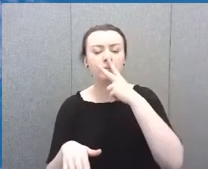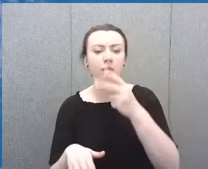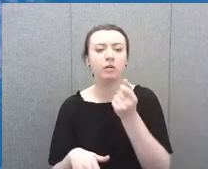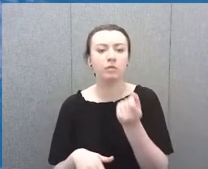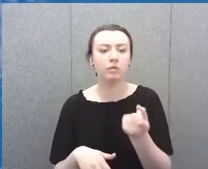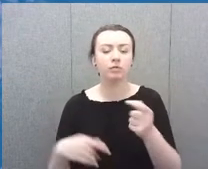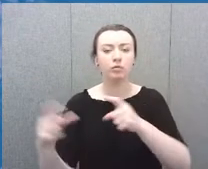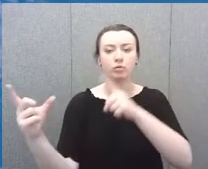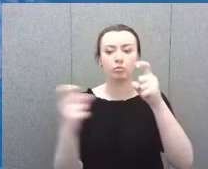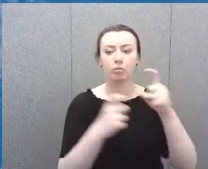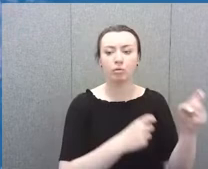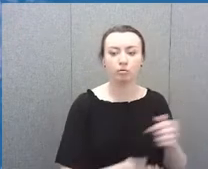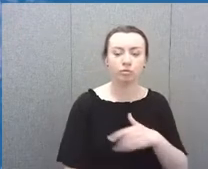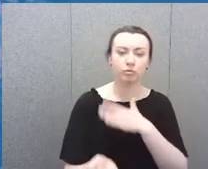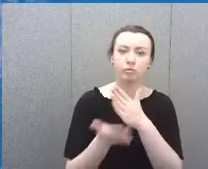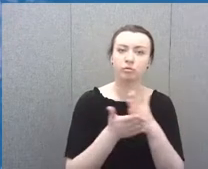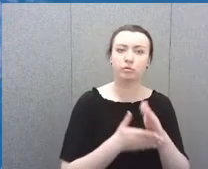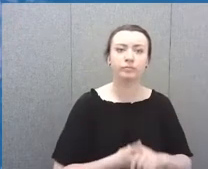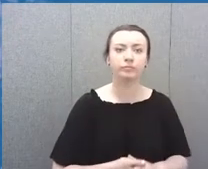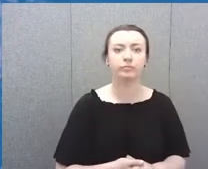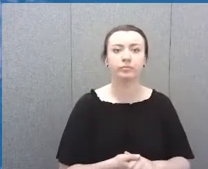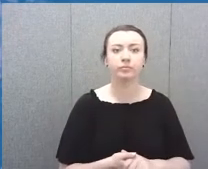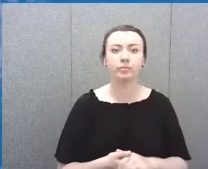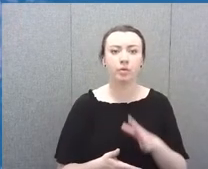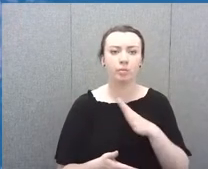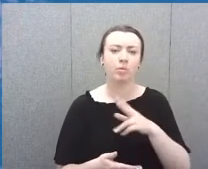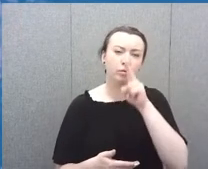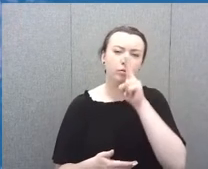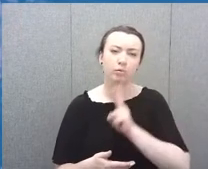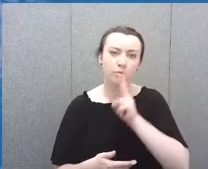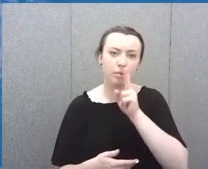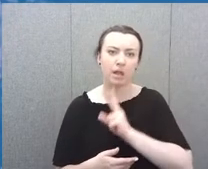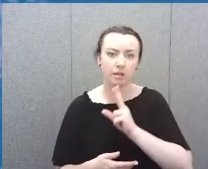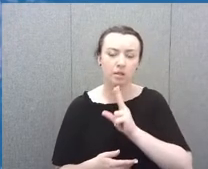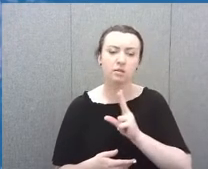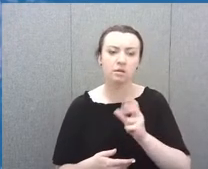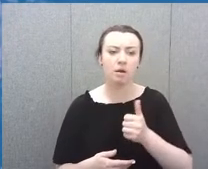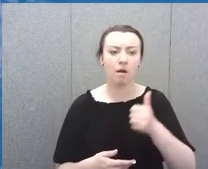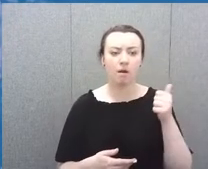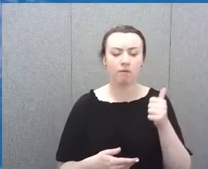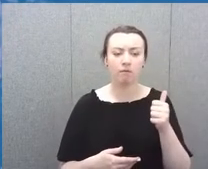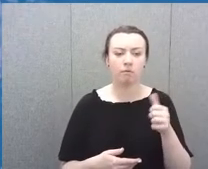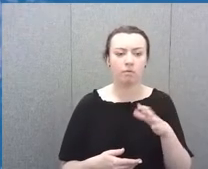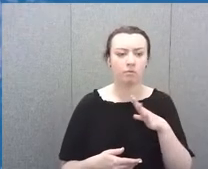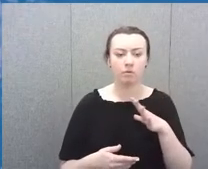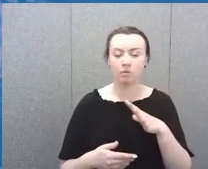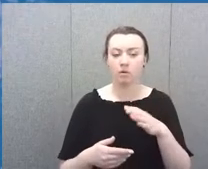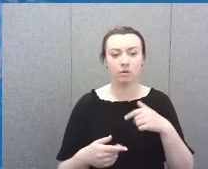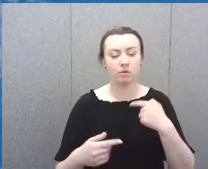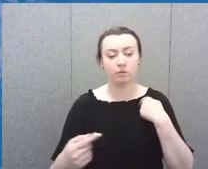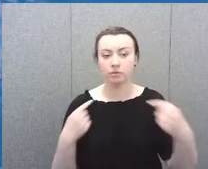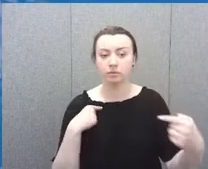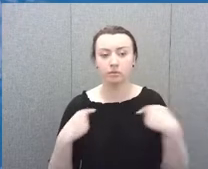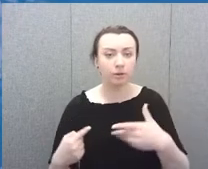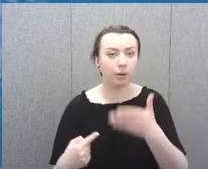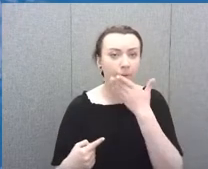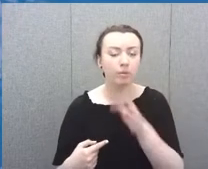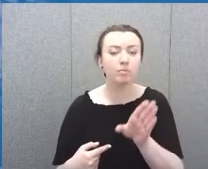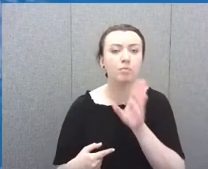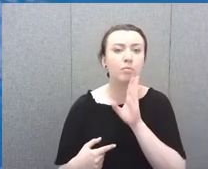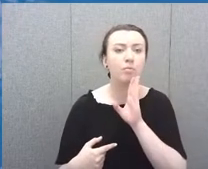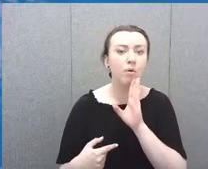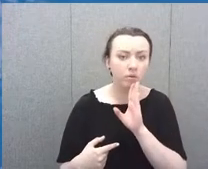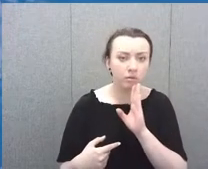протесты продолжались, пока давление оказалось слишком тяжелым. И женщины-лидеры в Беларуси говорили про недискриминацию,